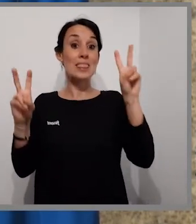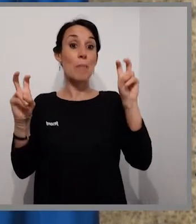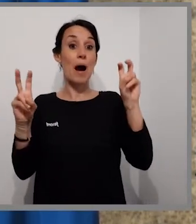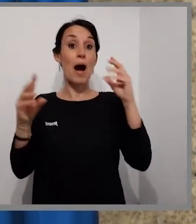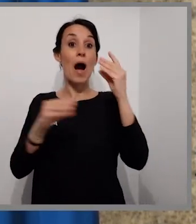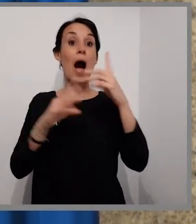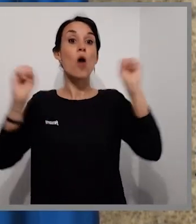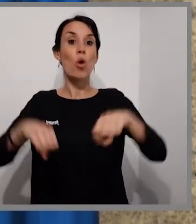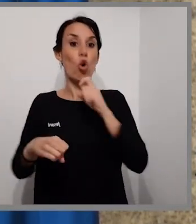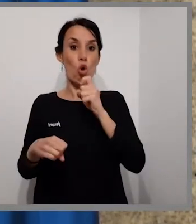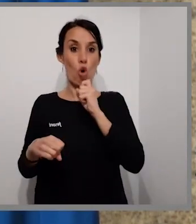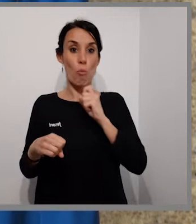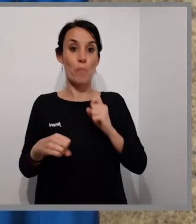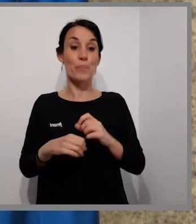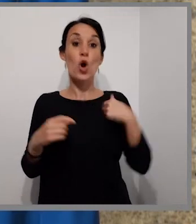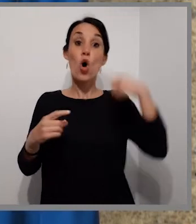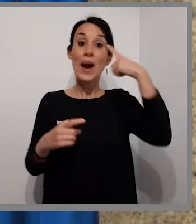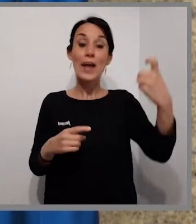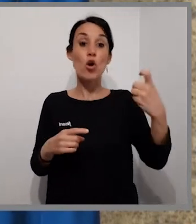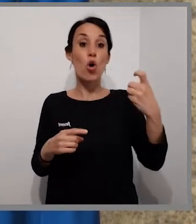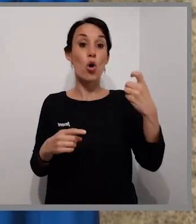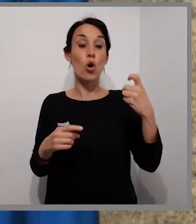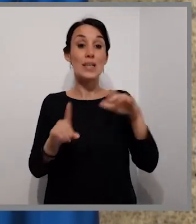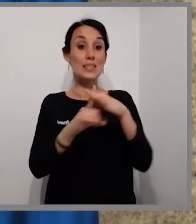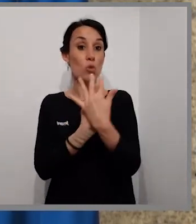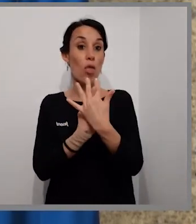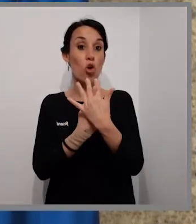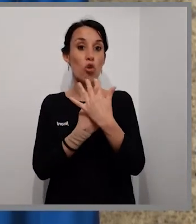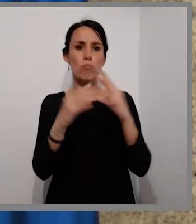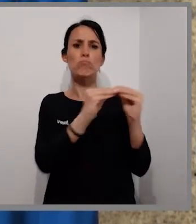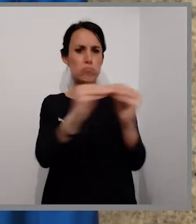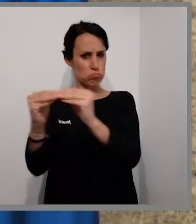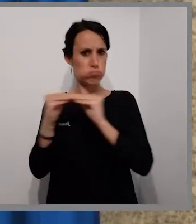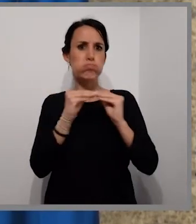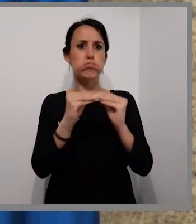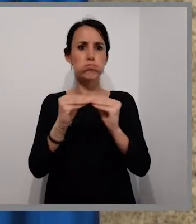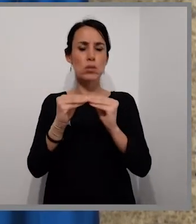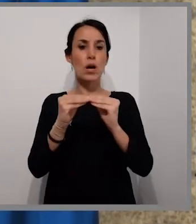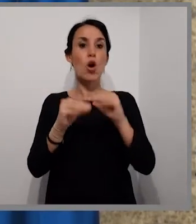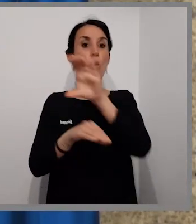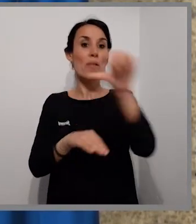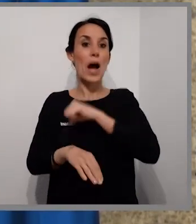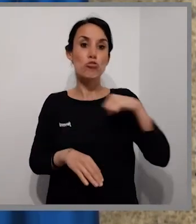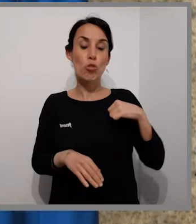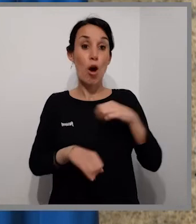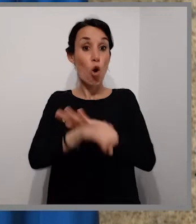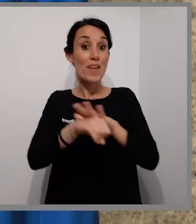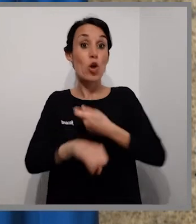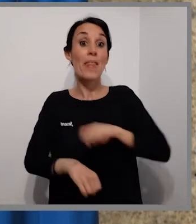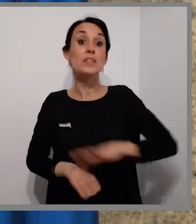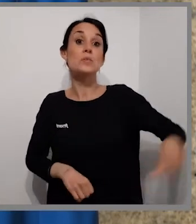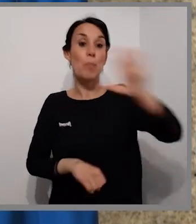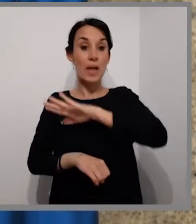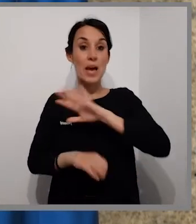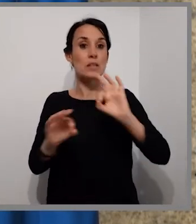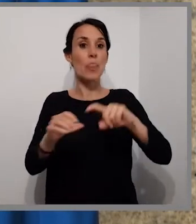aplicar tots aquests acords. Jo crec que hi ha una posició prou comuna de les comunitats autònomes i també del govern d'Espanya